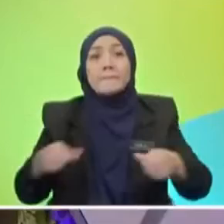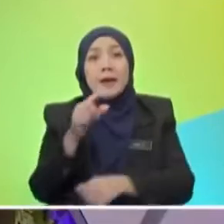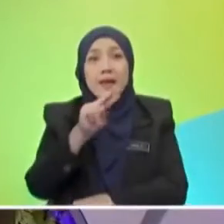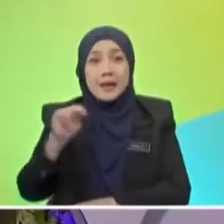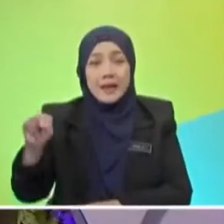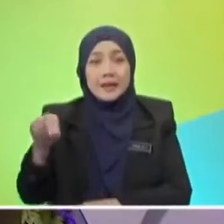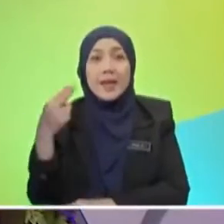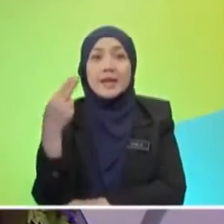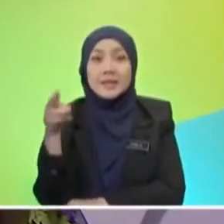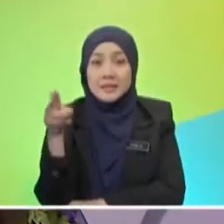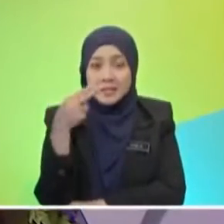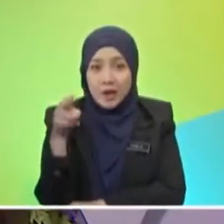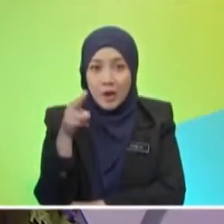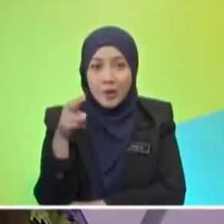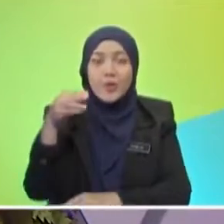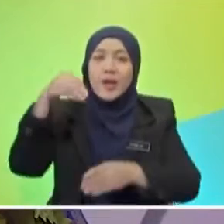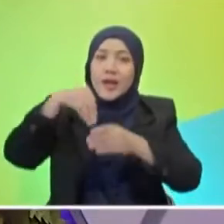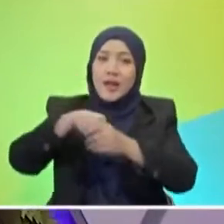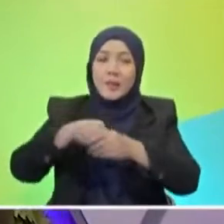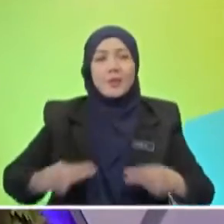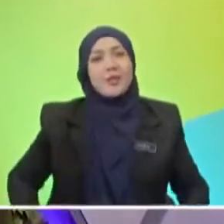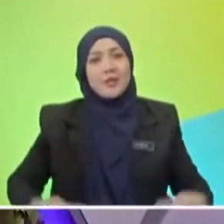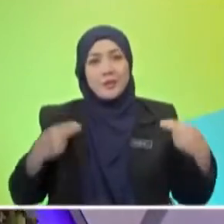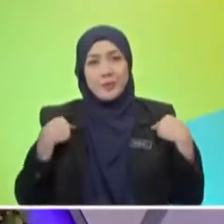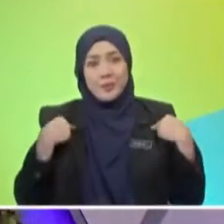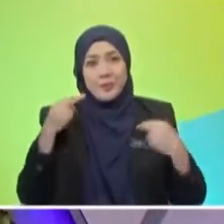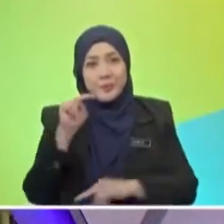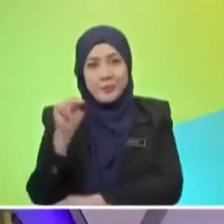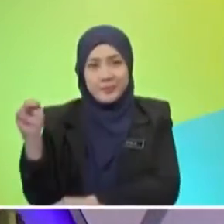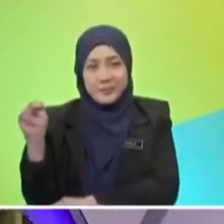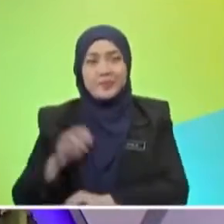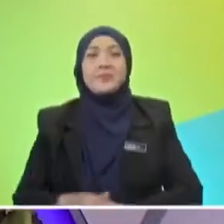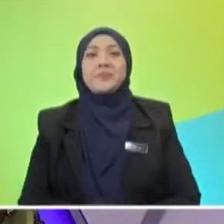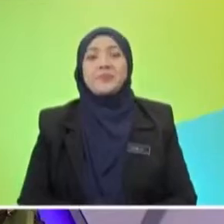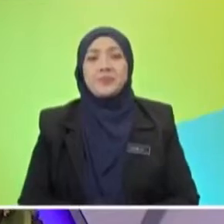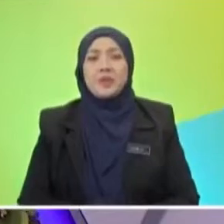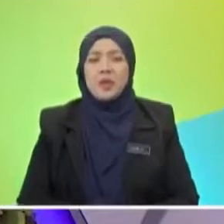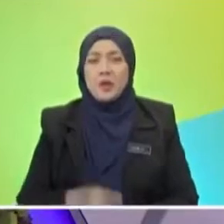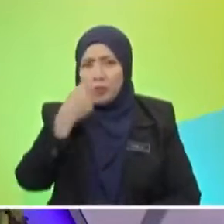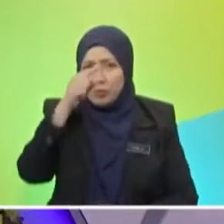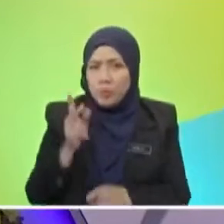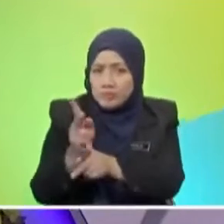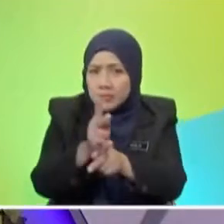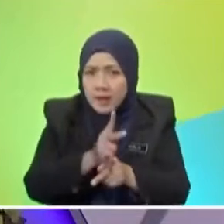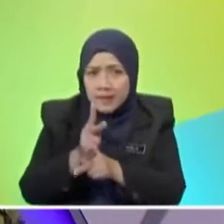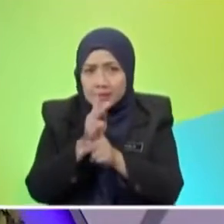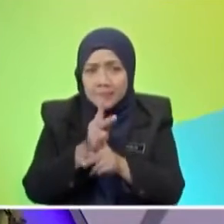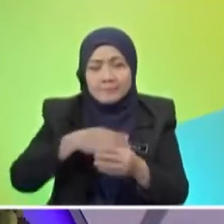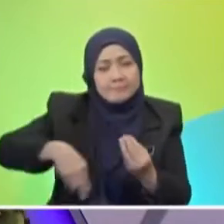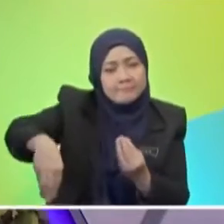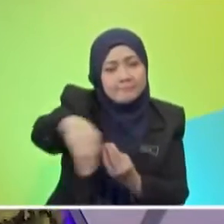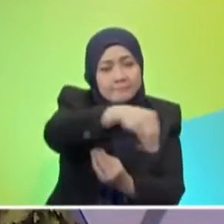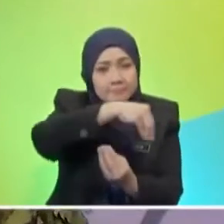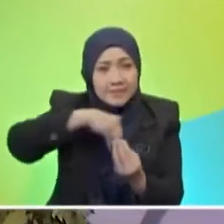hijau, kita perlu mengamalkan amalan hijau dalam kehidupan untuk menjaga alam sekitar sebenarnya. Jadi, murid-murid,